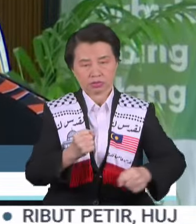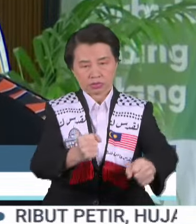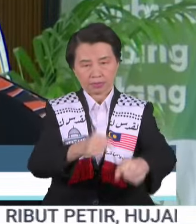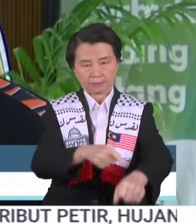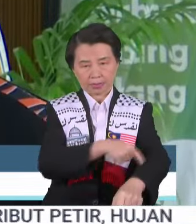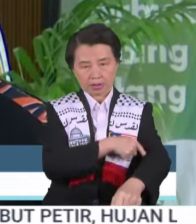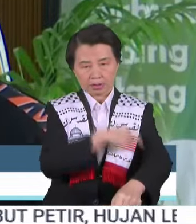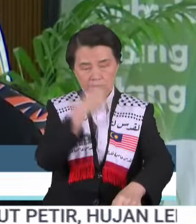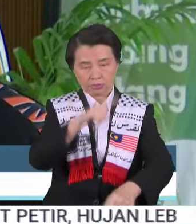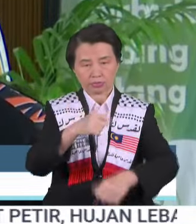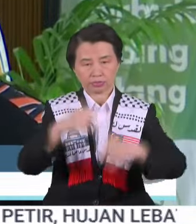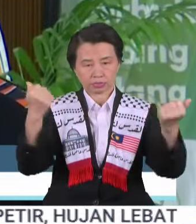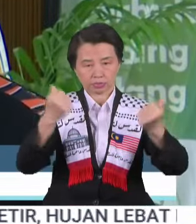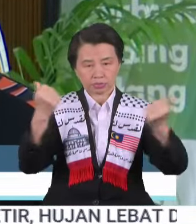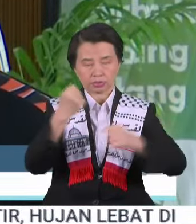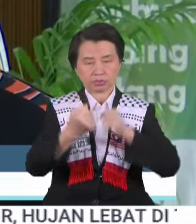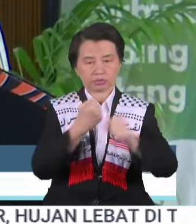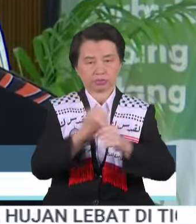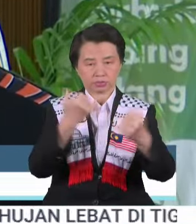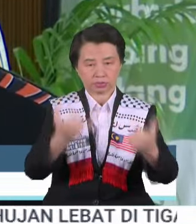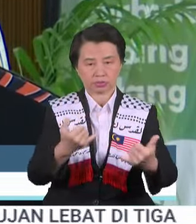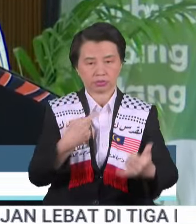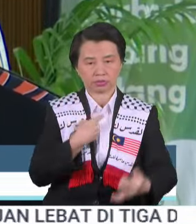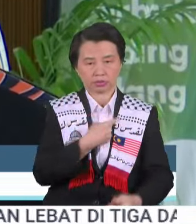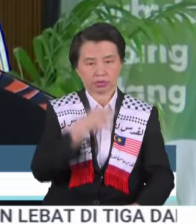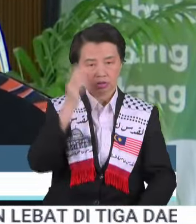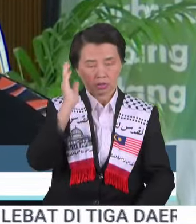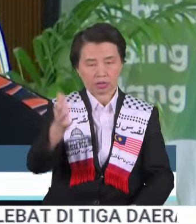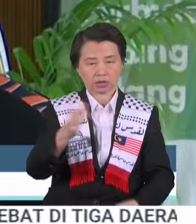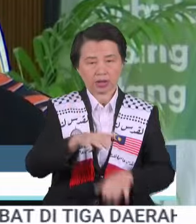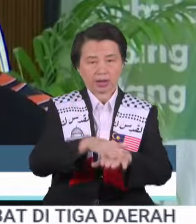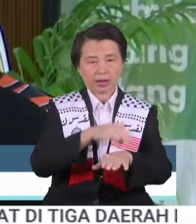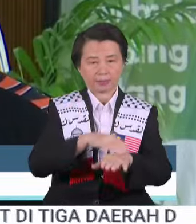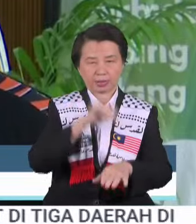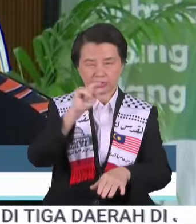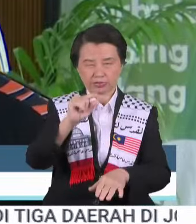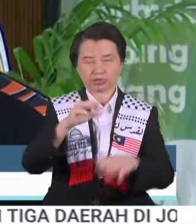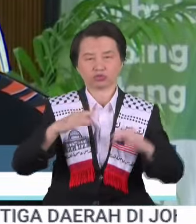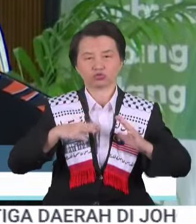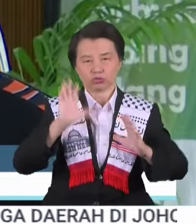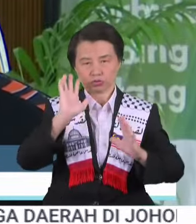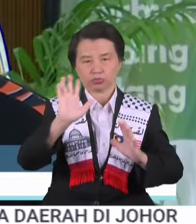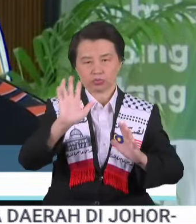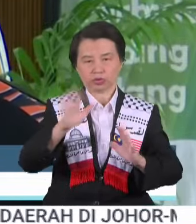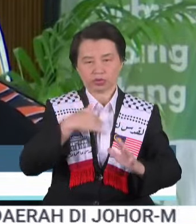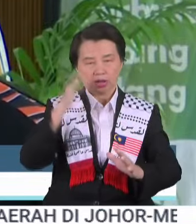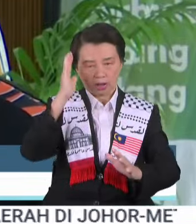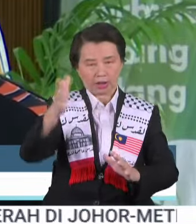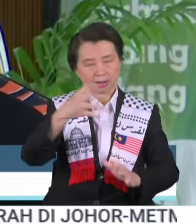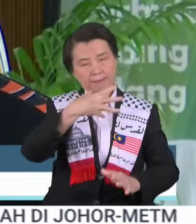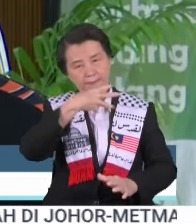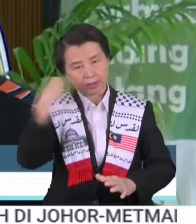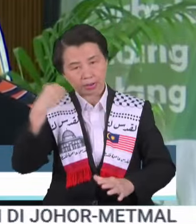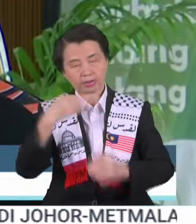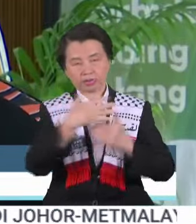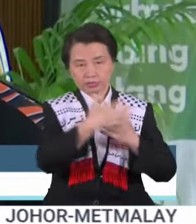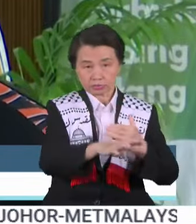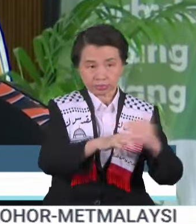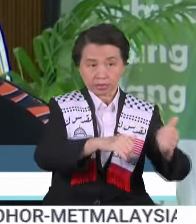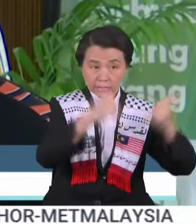untuk pada raya tahun ni kita orang akan lambat sikitlah cuti rayanya, so akan balik